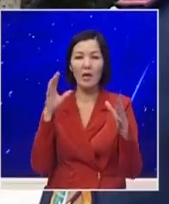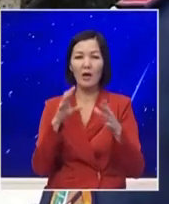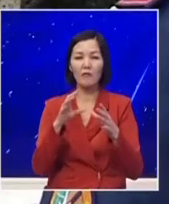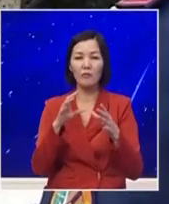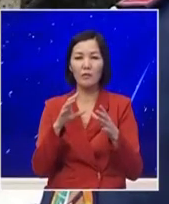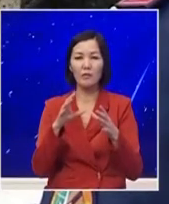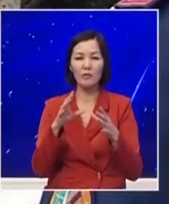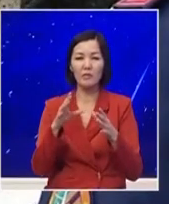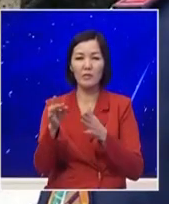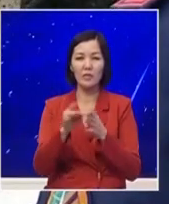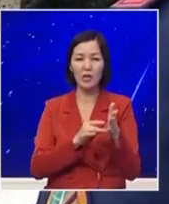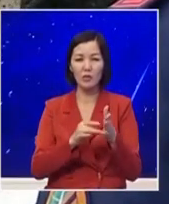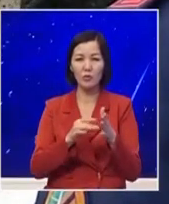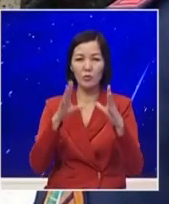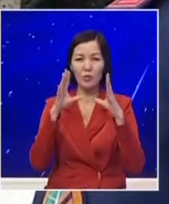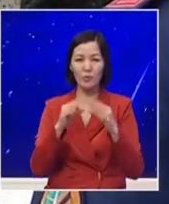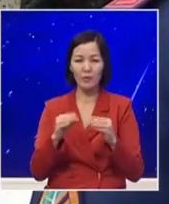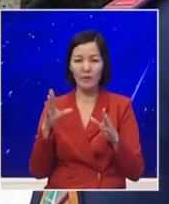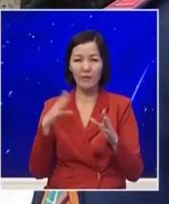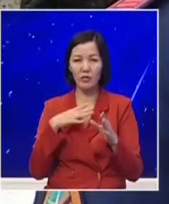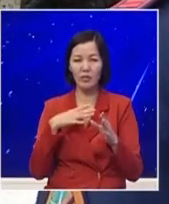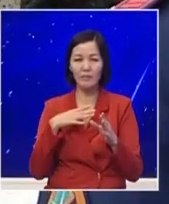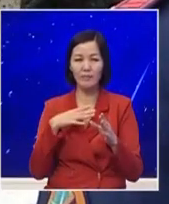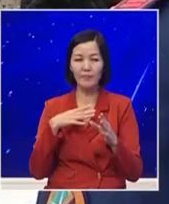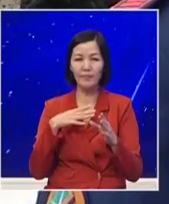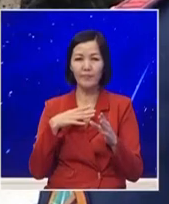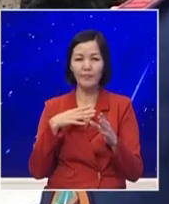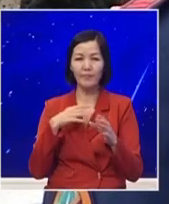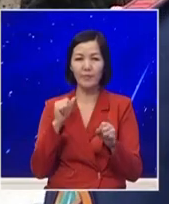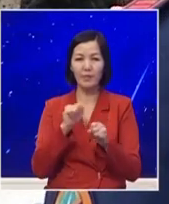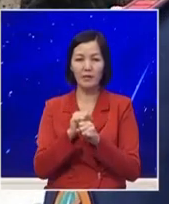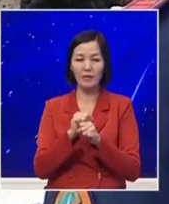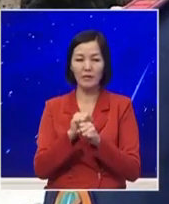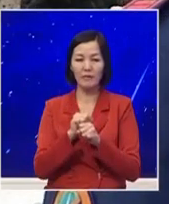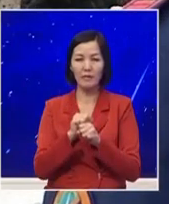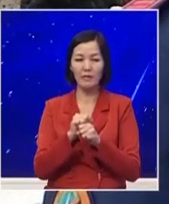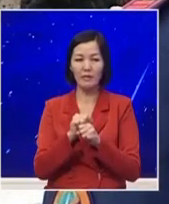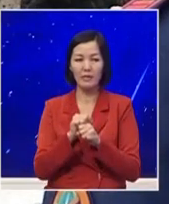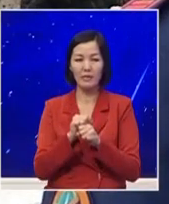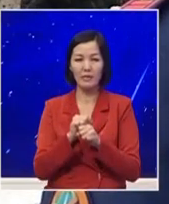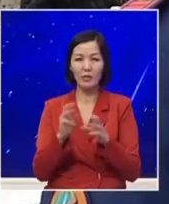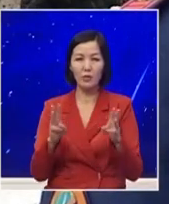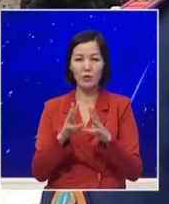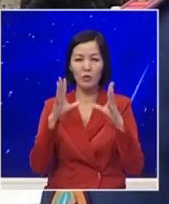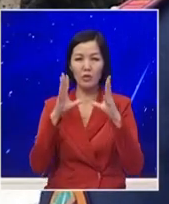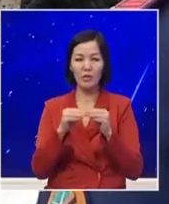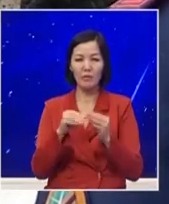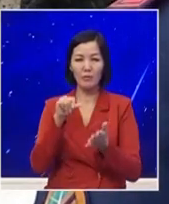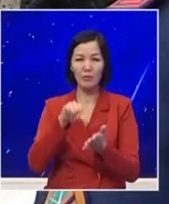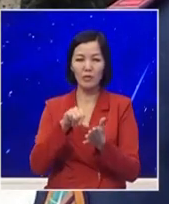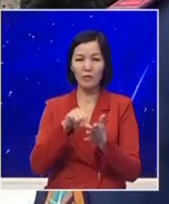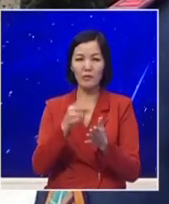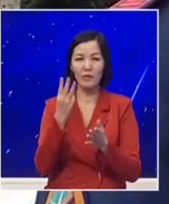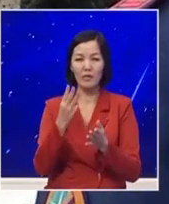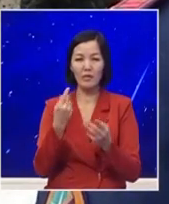был охвачен огнем. В 8 часов 08 минут пожар был полностью ликвидирован. В тушении пожара было задействовано